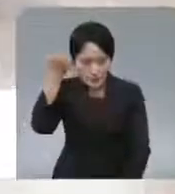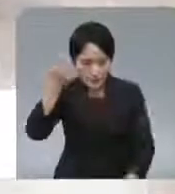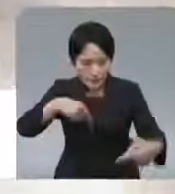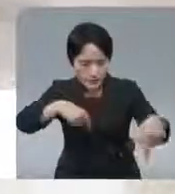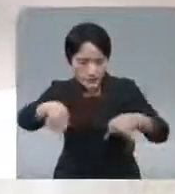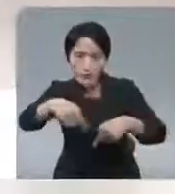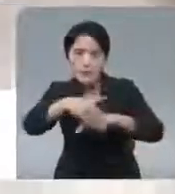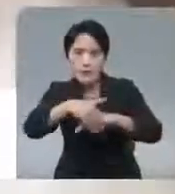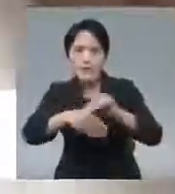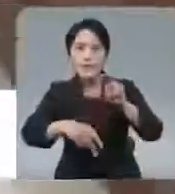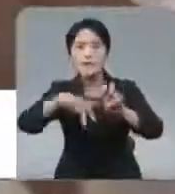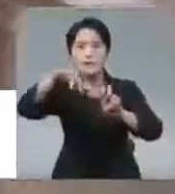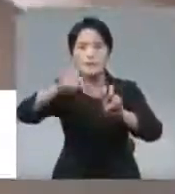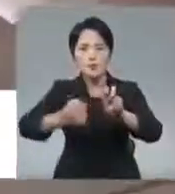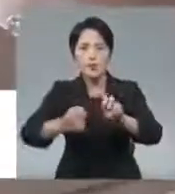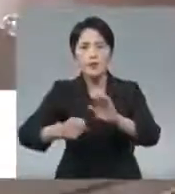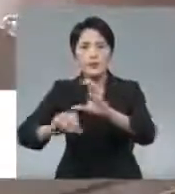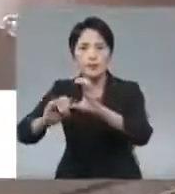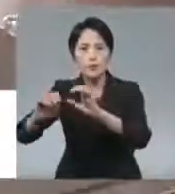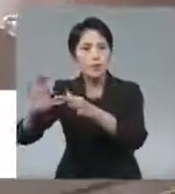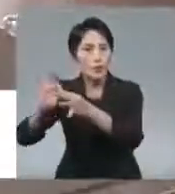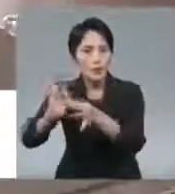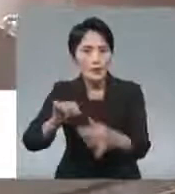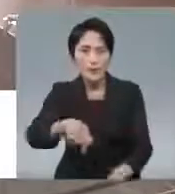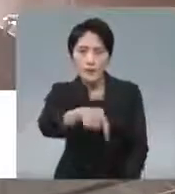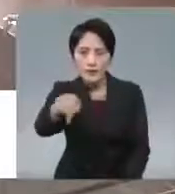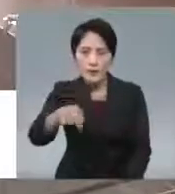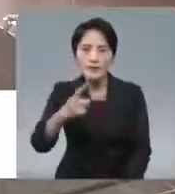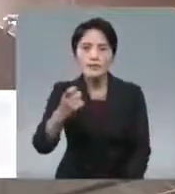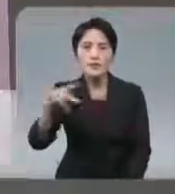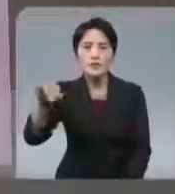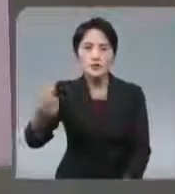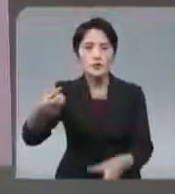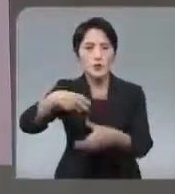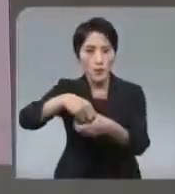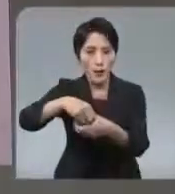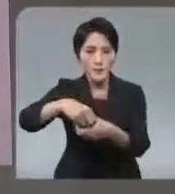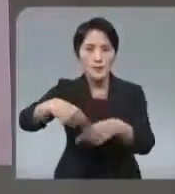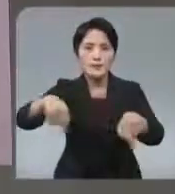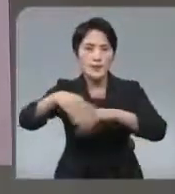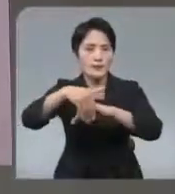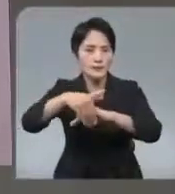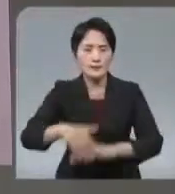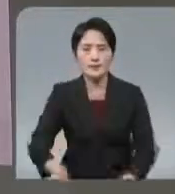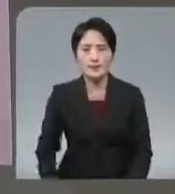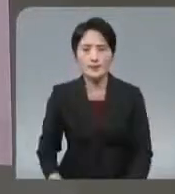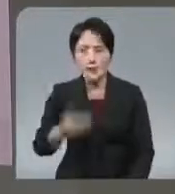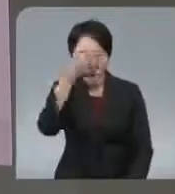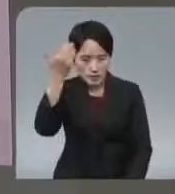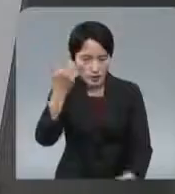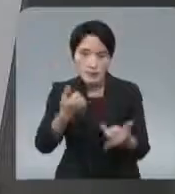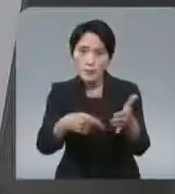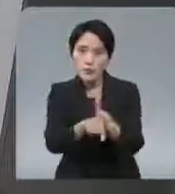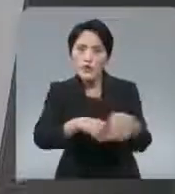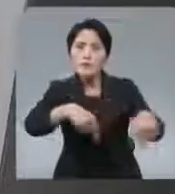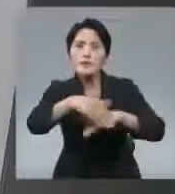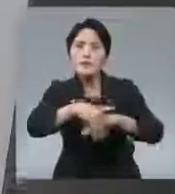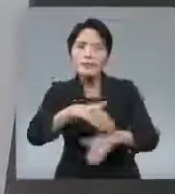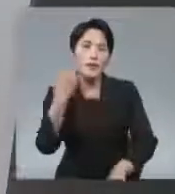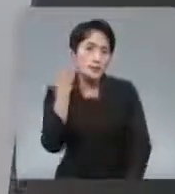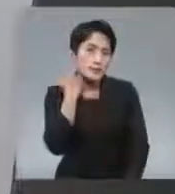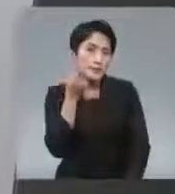чем бюджет этого года составившие 604 триллиона 700 миллиардов вон или 516 миллиардов 700 миллионов